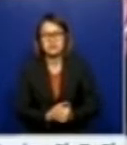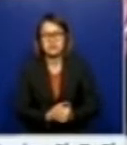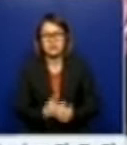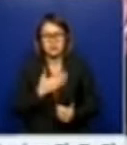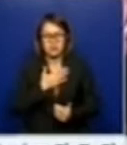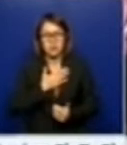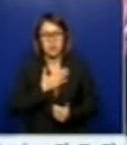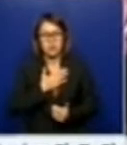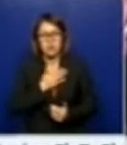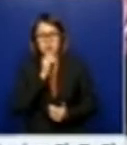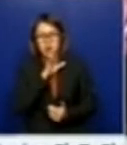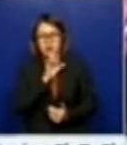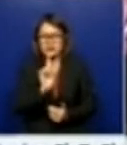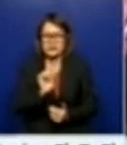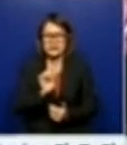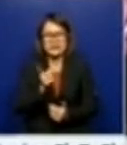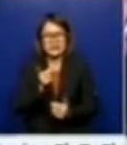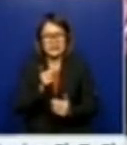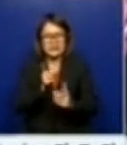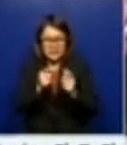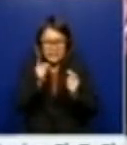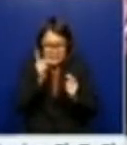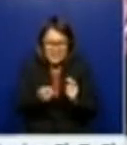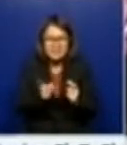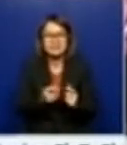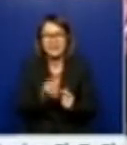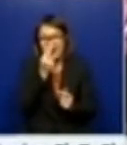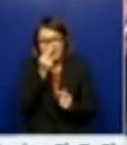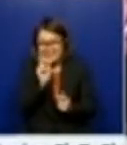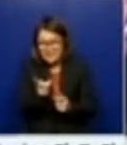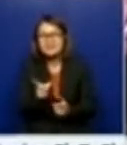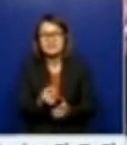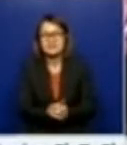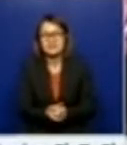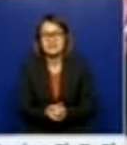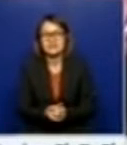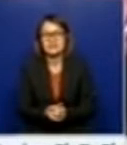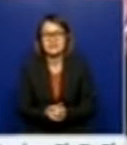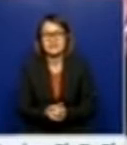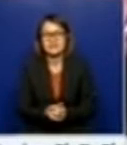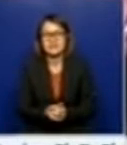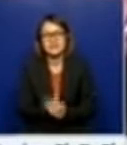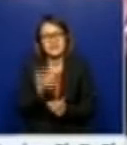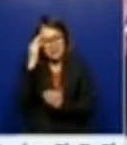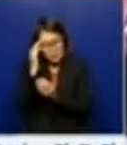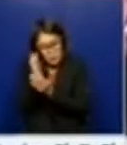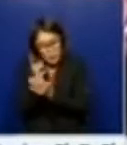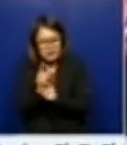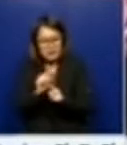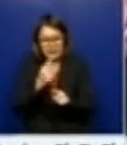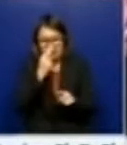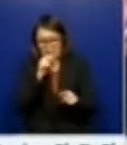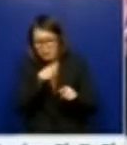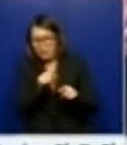ที่ผมพูดไม่ได้เกินเลยจากความเป็นจริงเลยเป็นเรื่องที่เกิดขึ้นท่านส่งเจ้าหน้าที่ลงไปท่านทำอะไรลงไปครูก